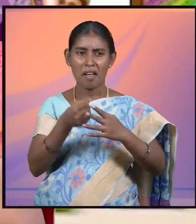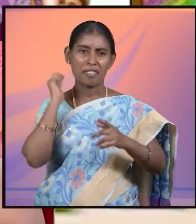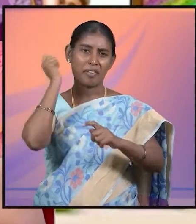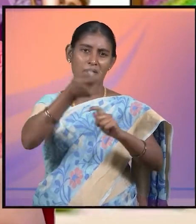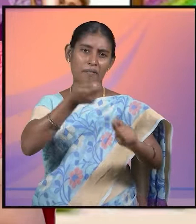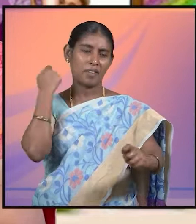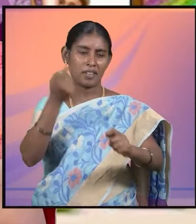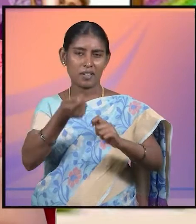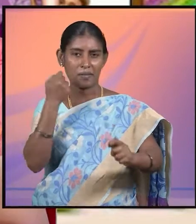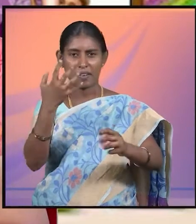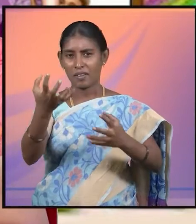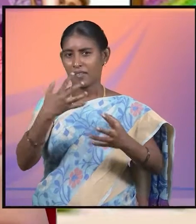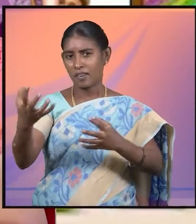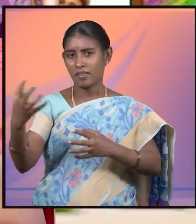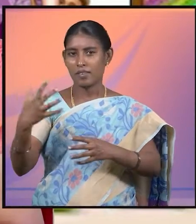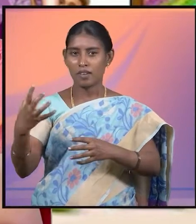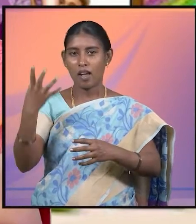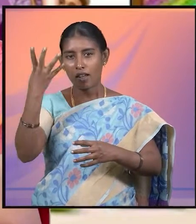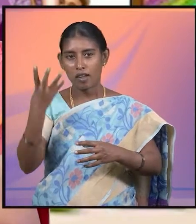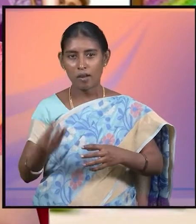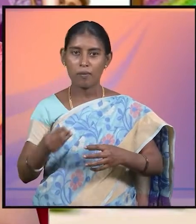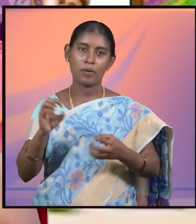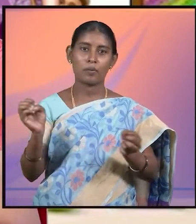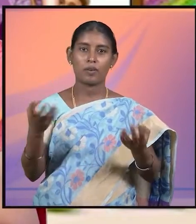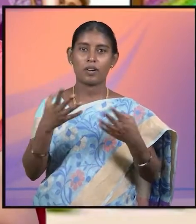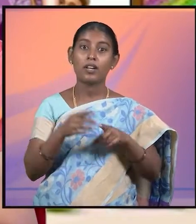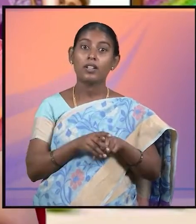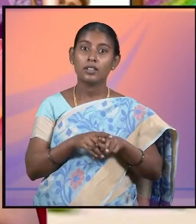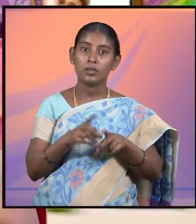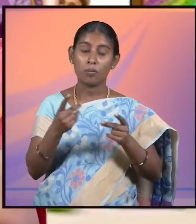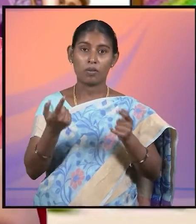விலங்குகளை வேட்டையாடுகின்றனர். மாலை நேரம் வந்து விடுகிறது.